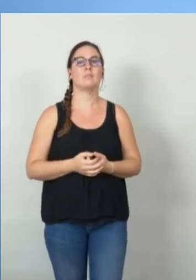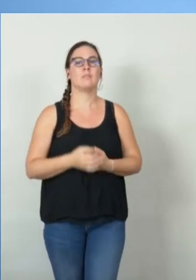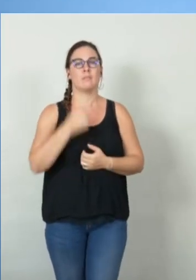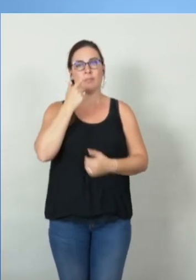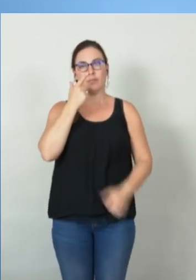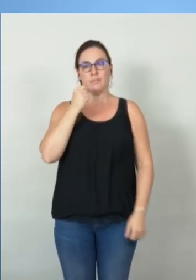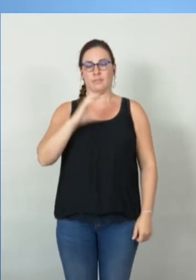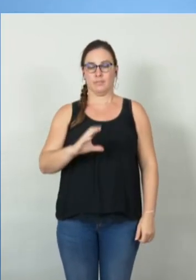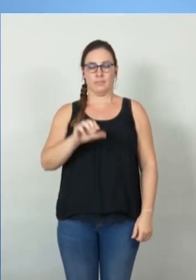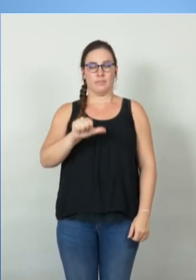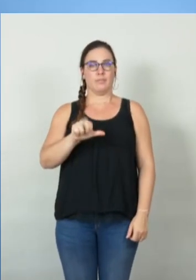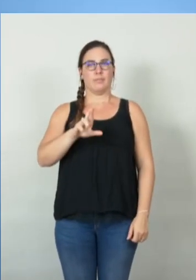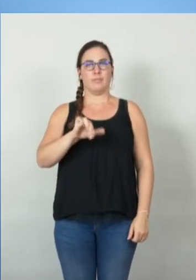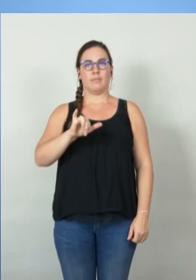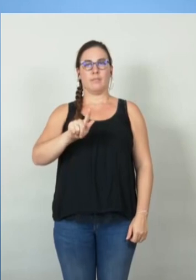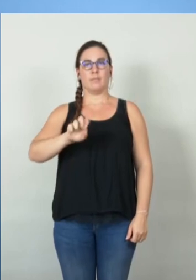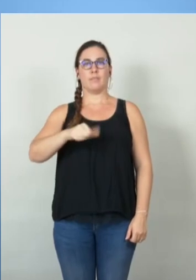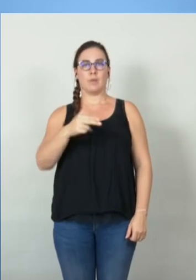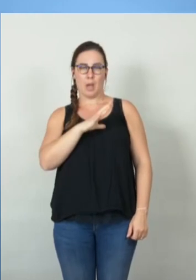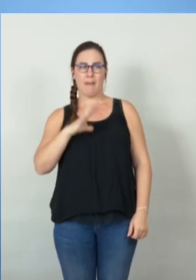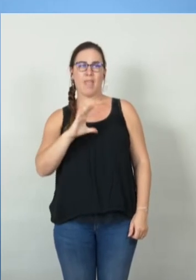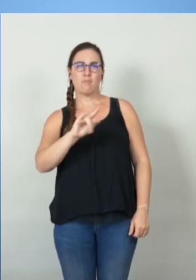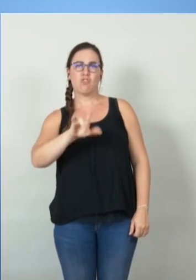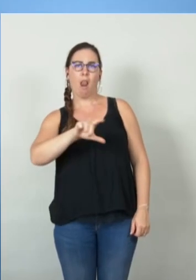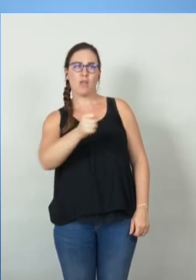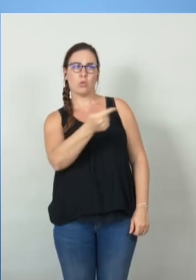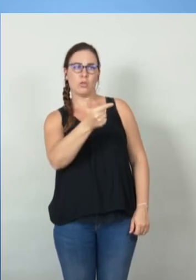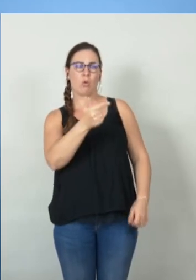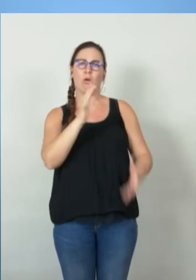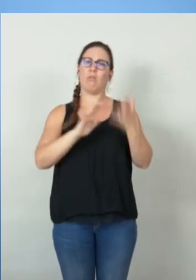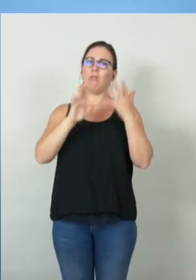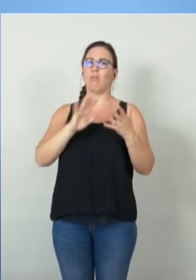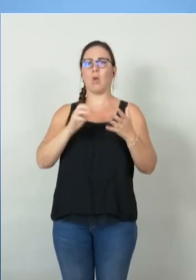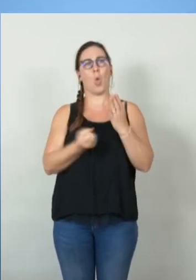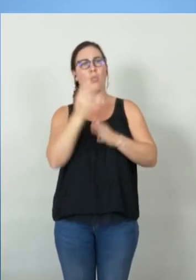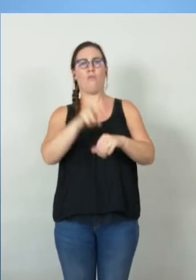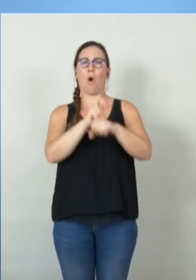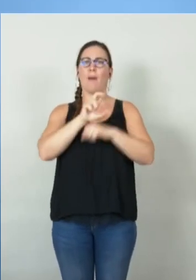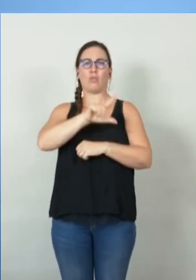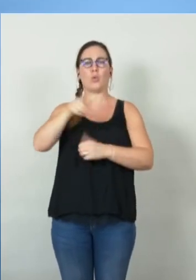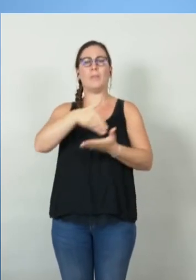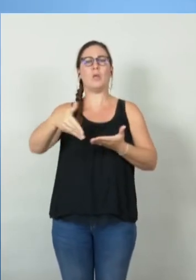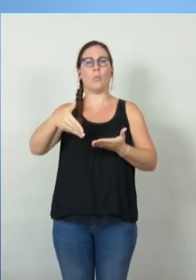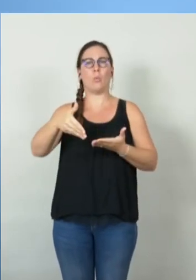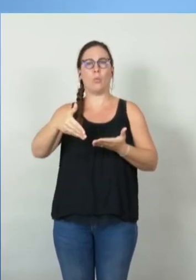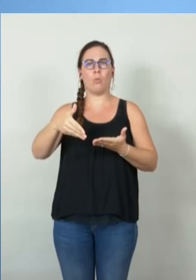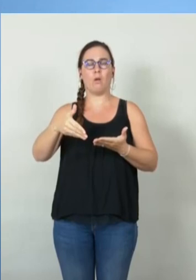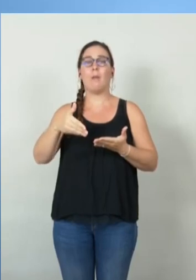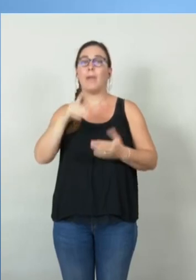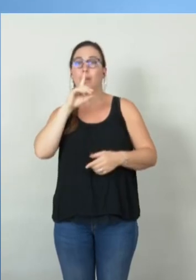Carignon et d'ailleurs madame chalass aussi par les 32 millions d'emprunts nouveaux sans parler des remboursements